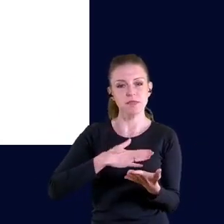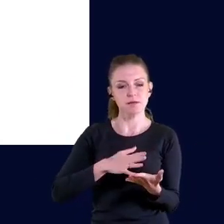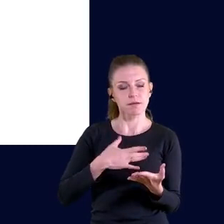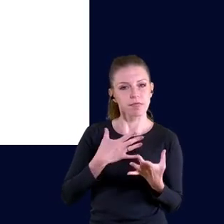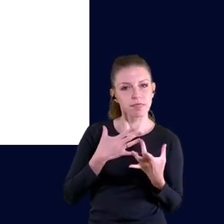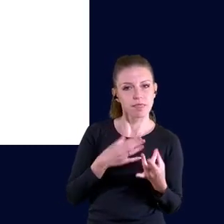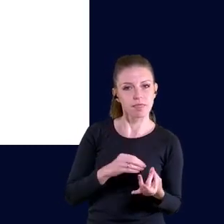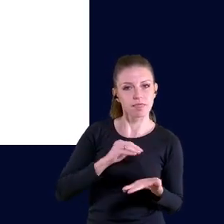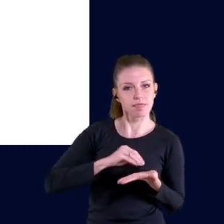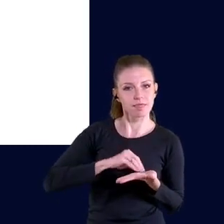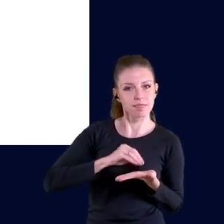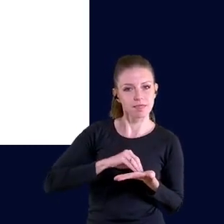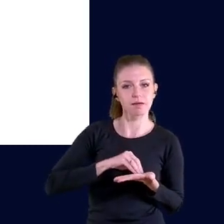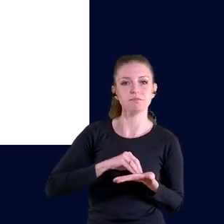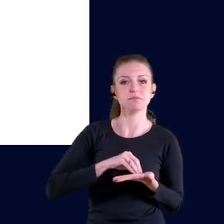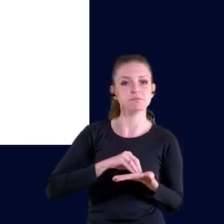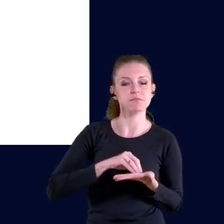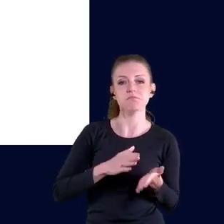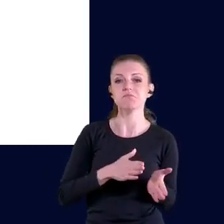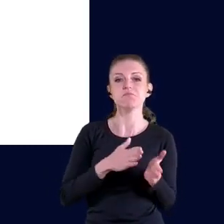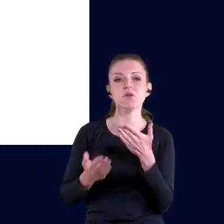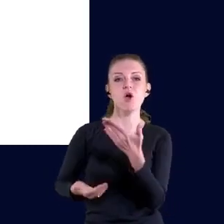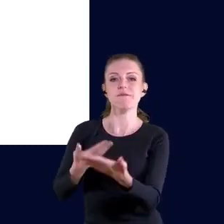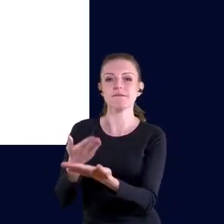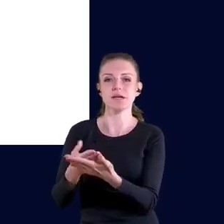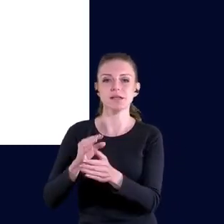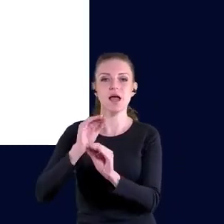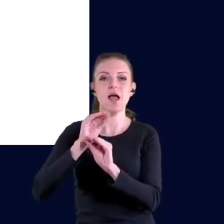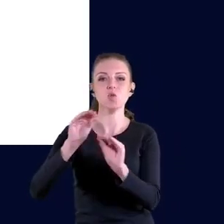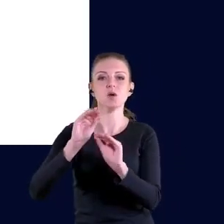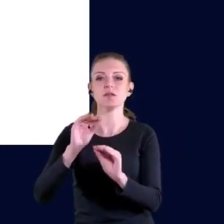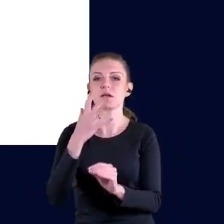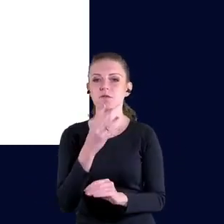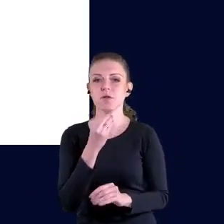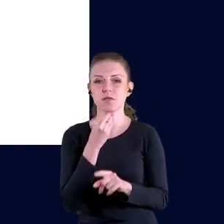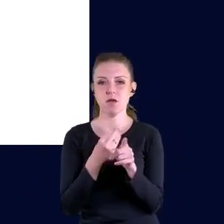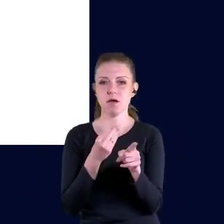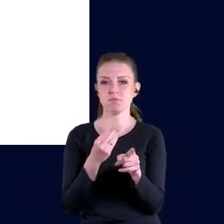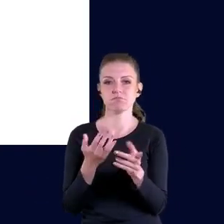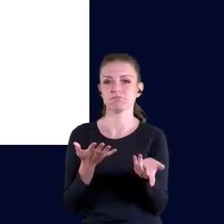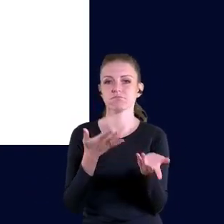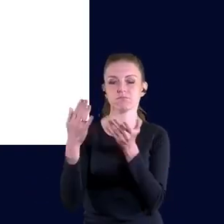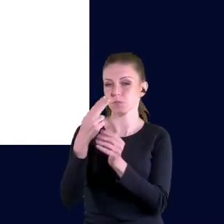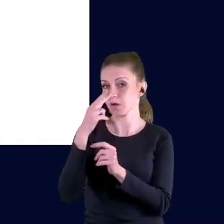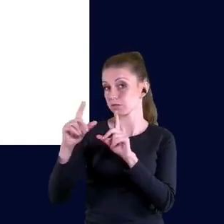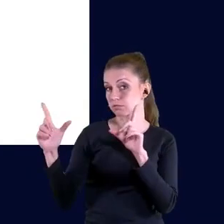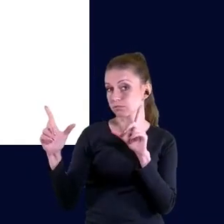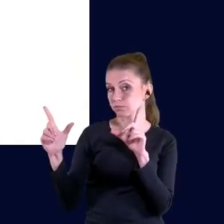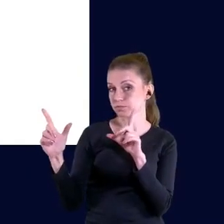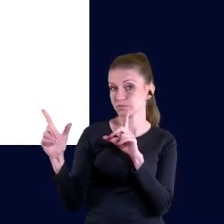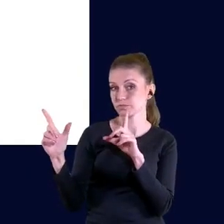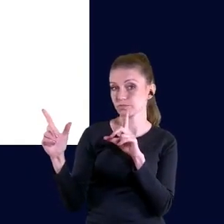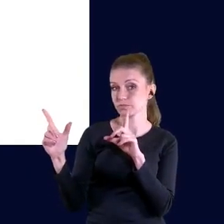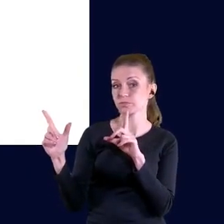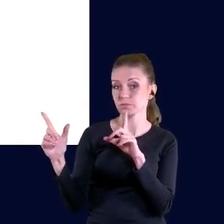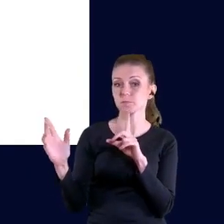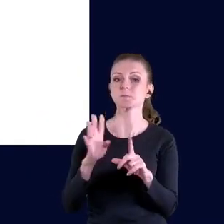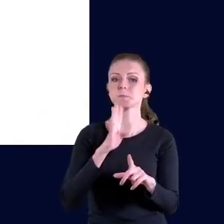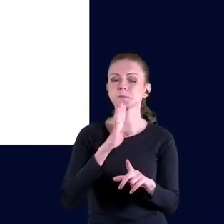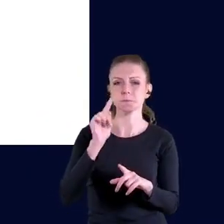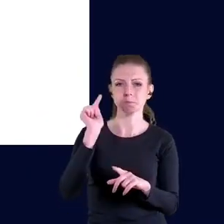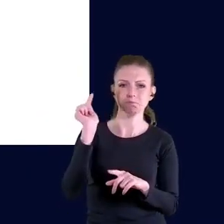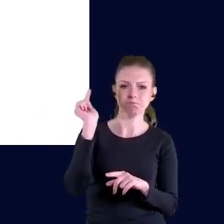Spójrzmy na ofertę edukacyjną w Stanach Zjednoczonych i proszę o kolejny slajd w Stanach